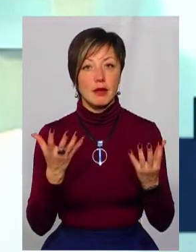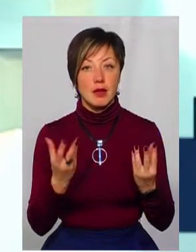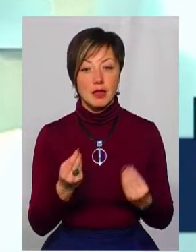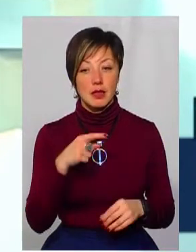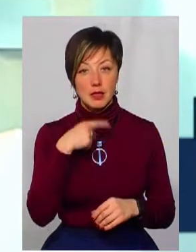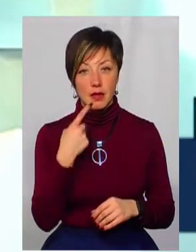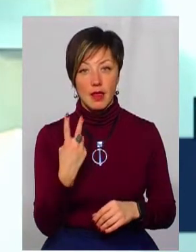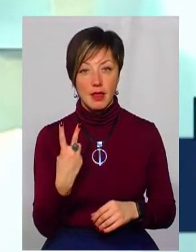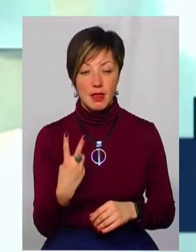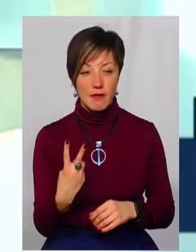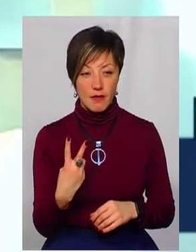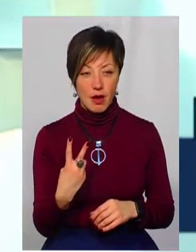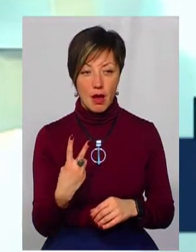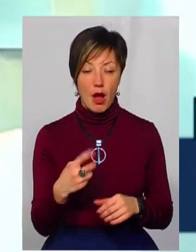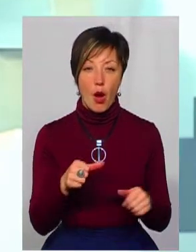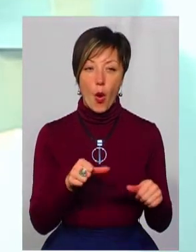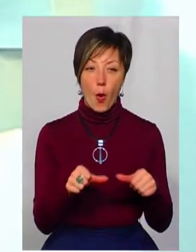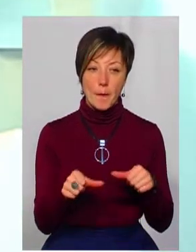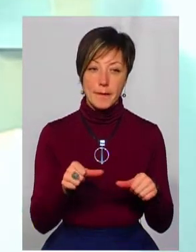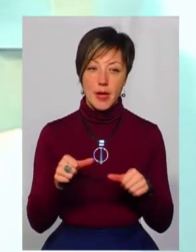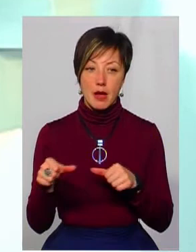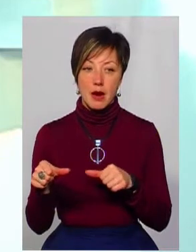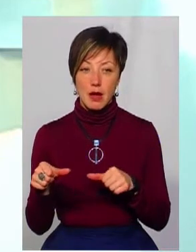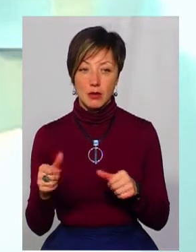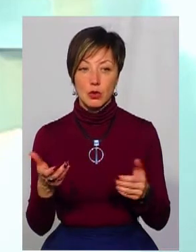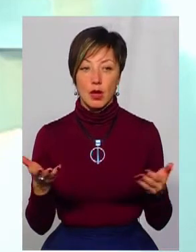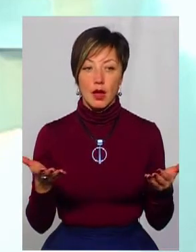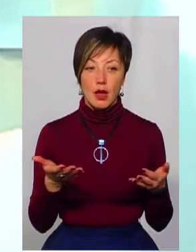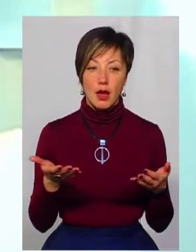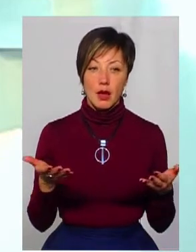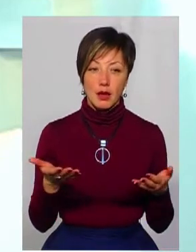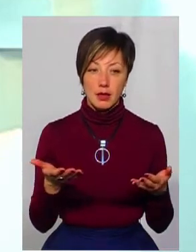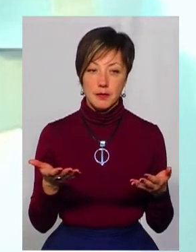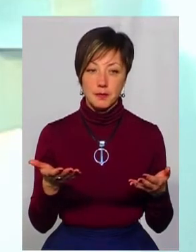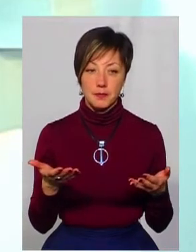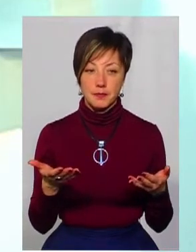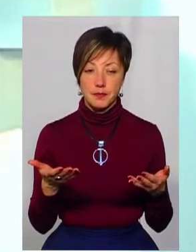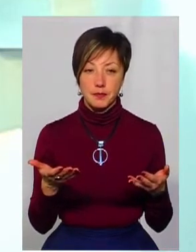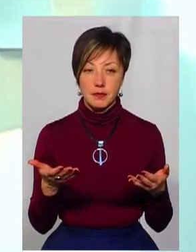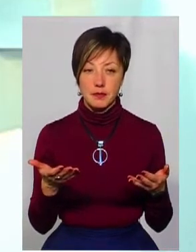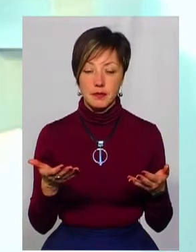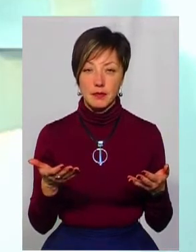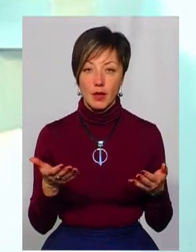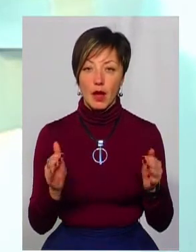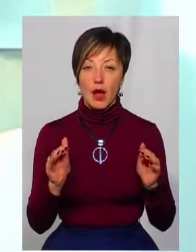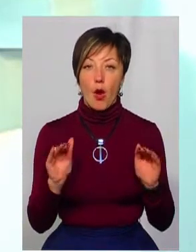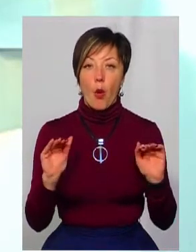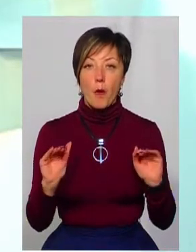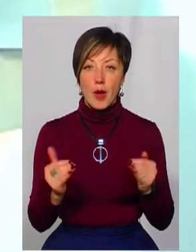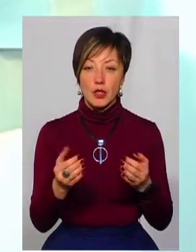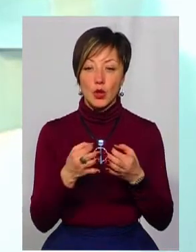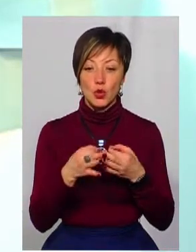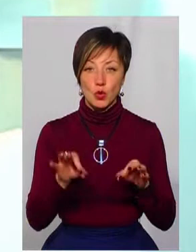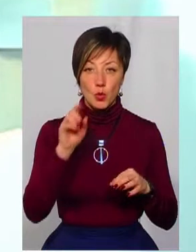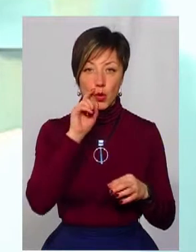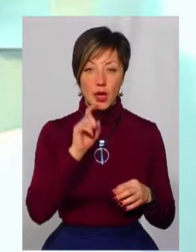як я казав, два оператора, які вони не тільки те зробили, що обмежили доступ до